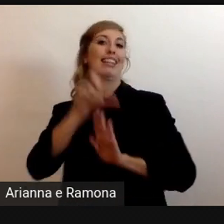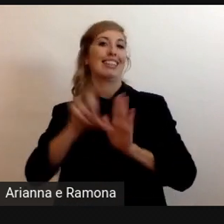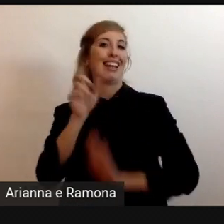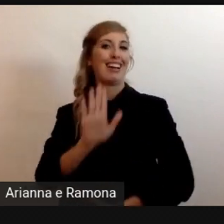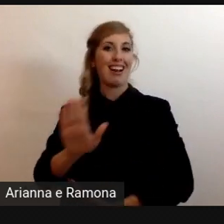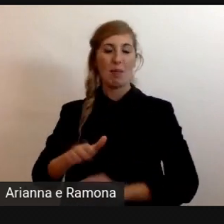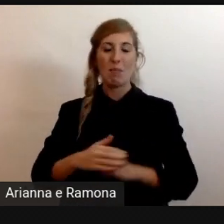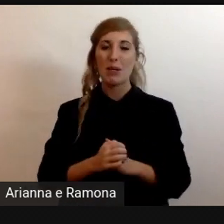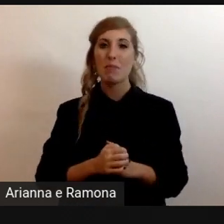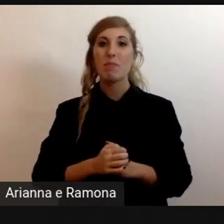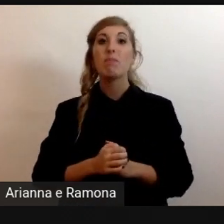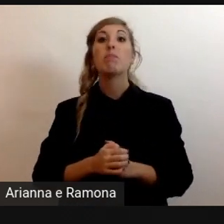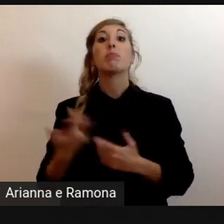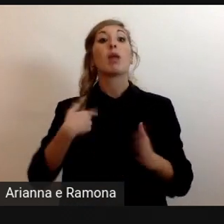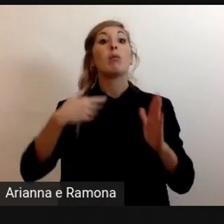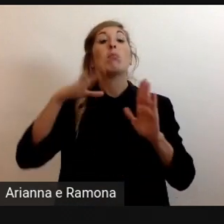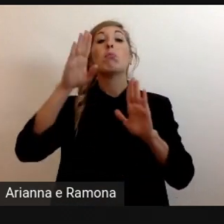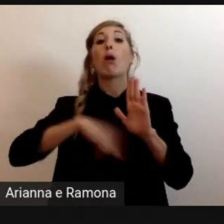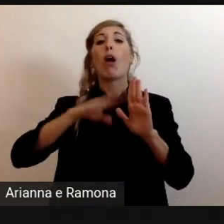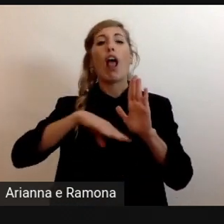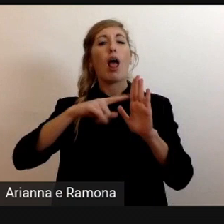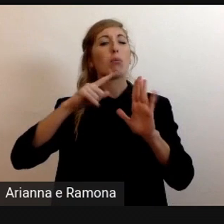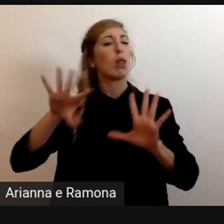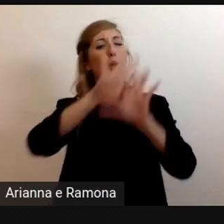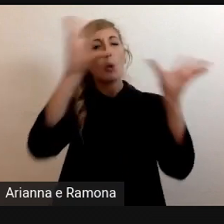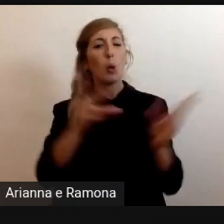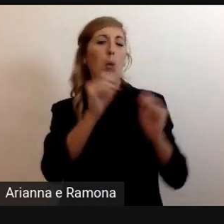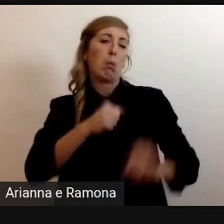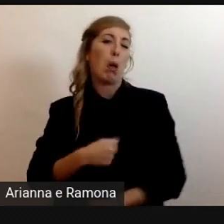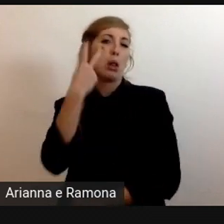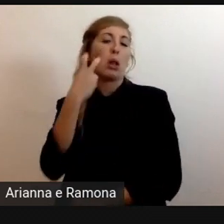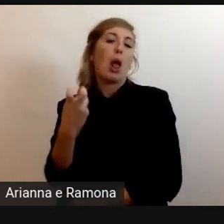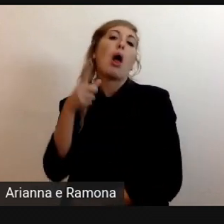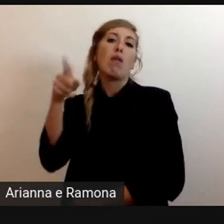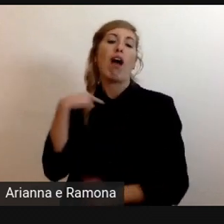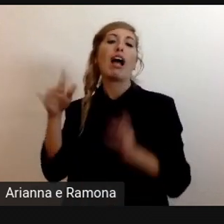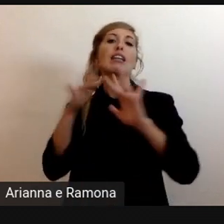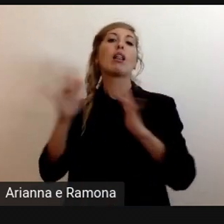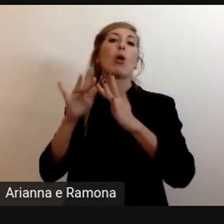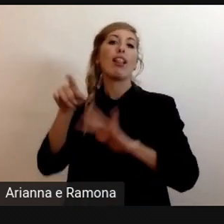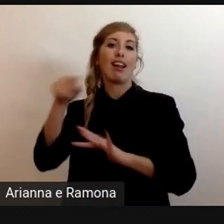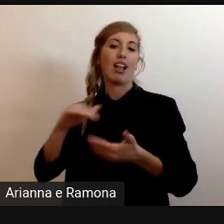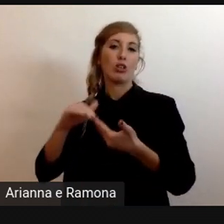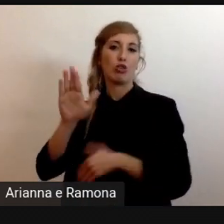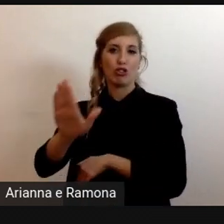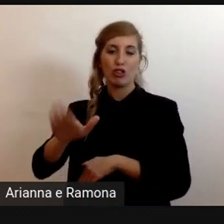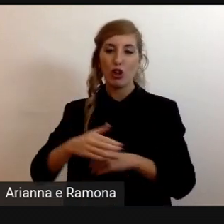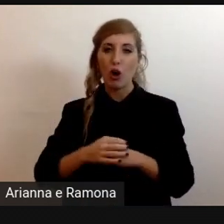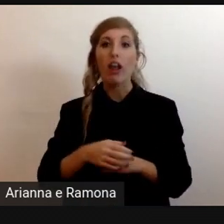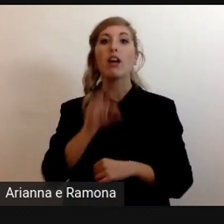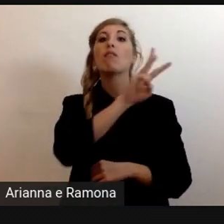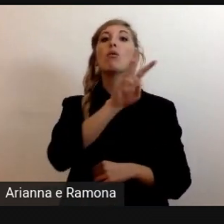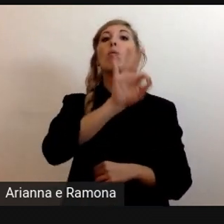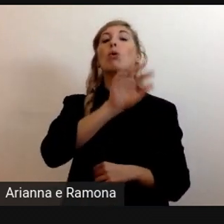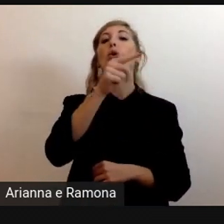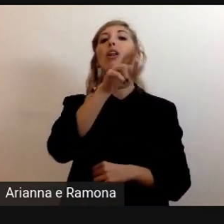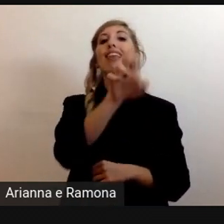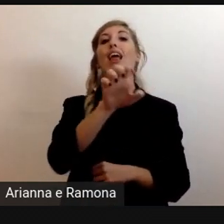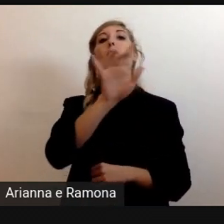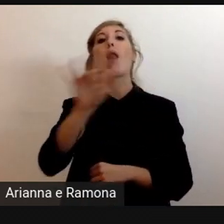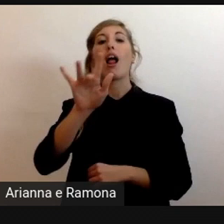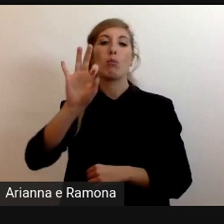tutto programma si può comunque trovare sul sito internet dell'associazione youtube plunk.it